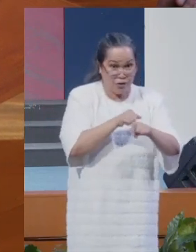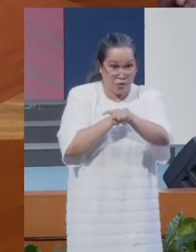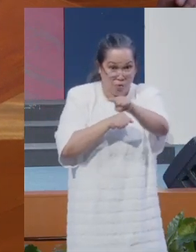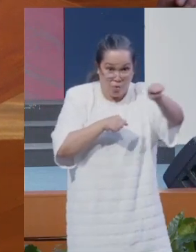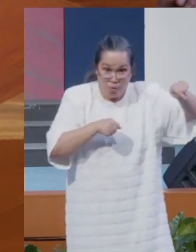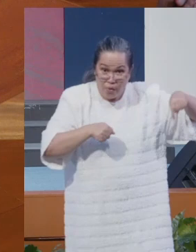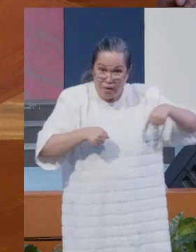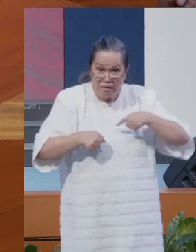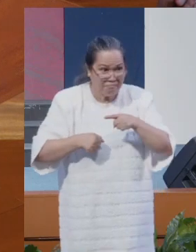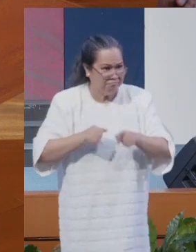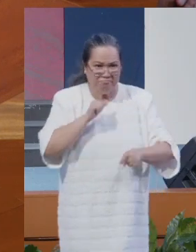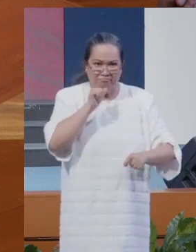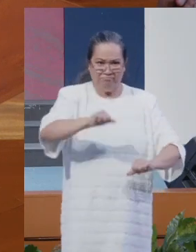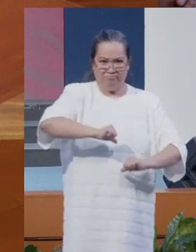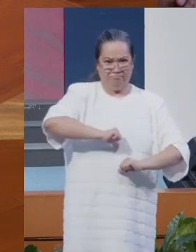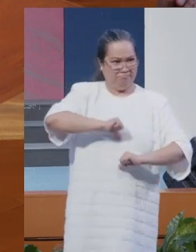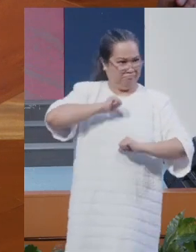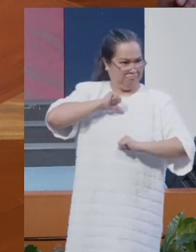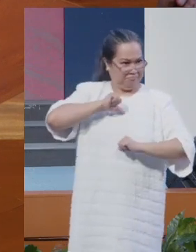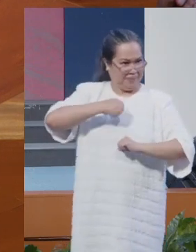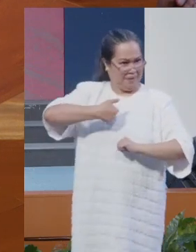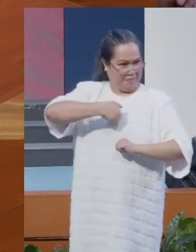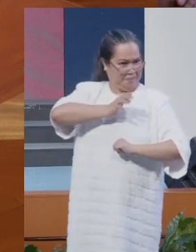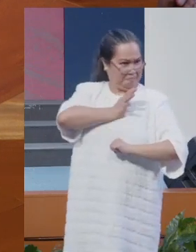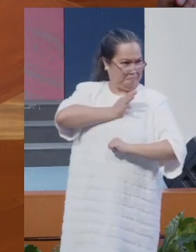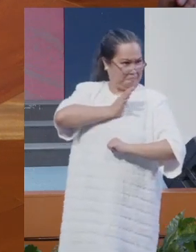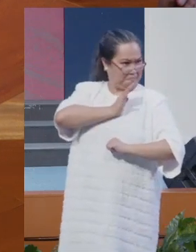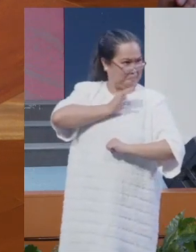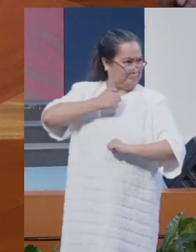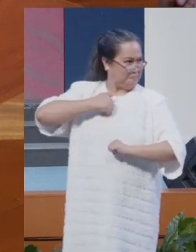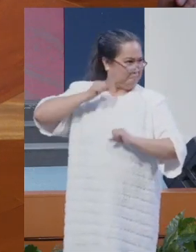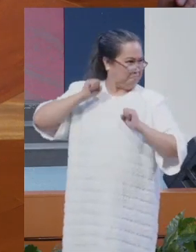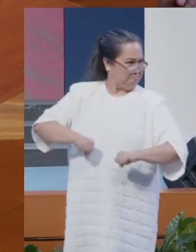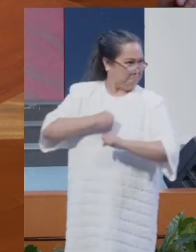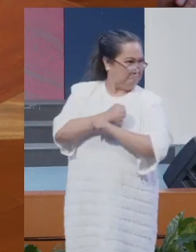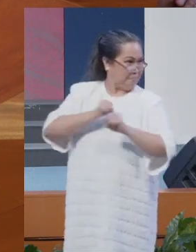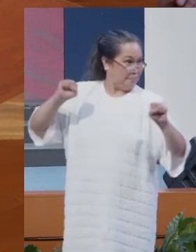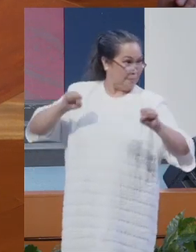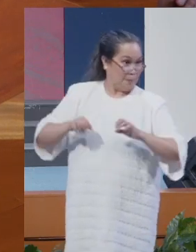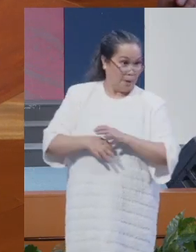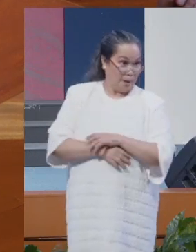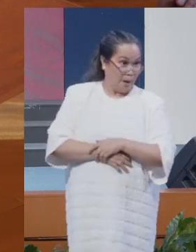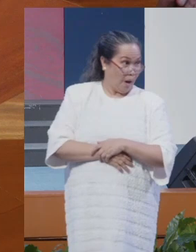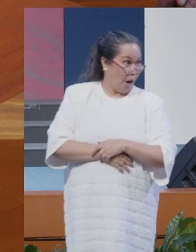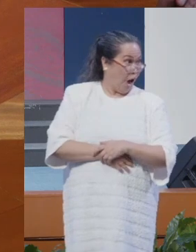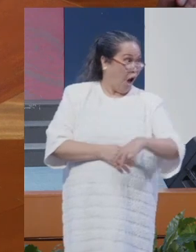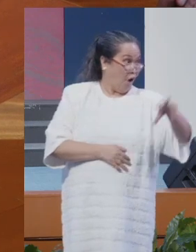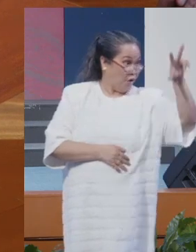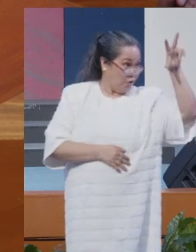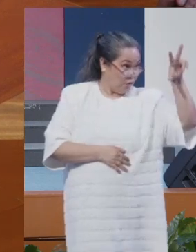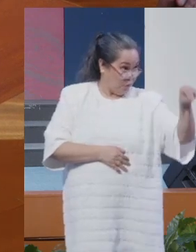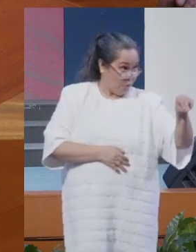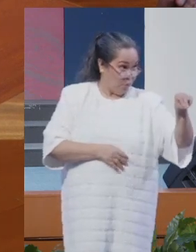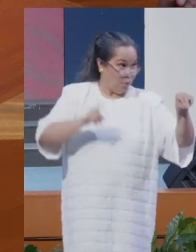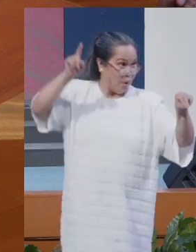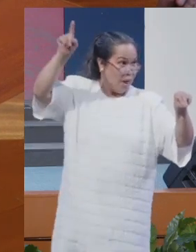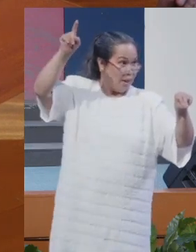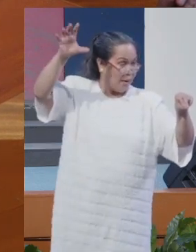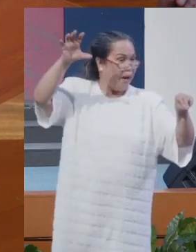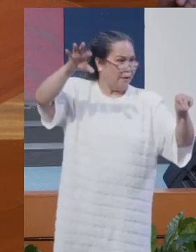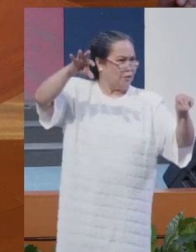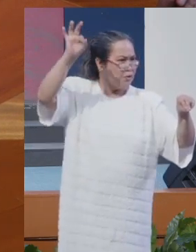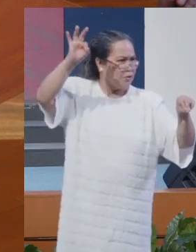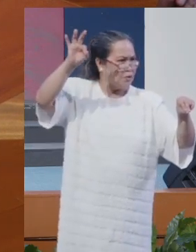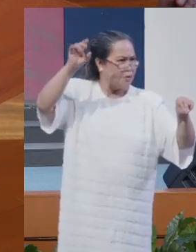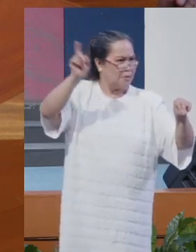may boast. Ang sabi ni Pablo sa 1 Corinthians 1:27-29, but God chose what